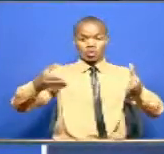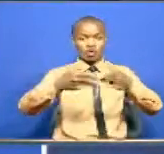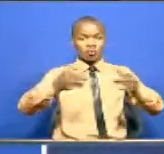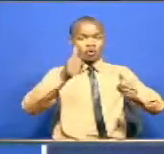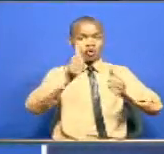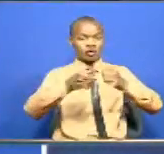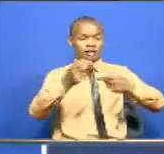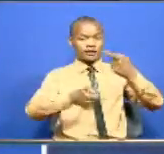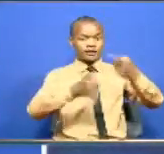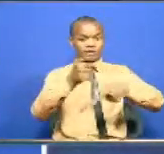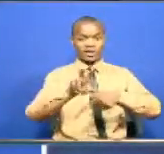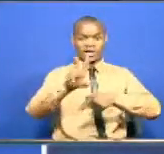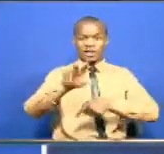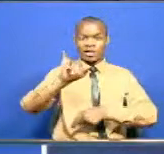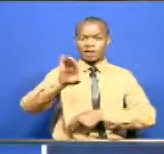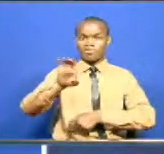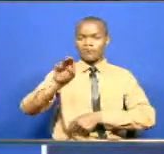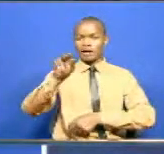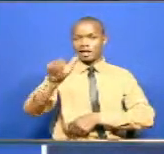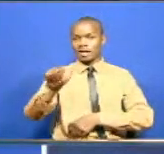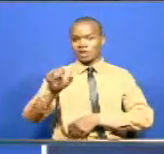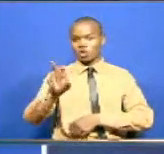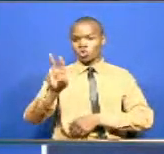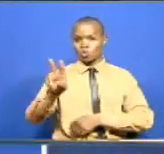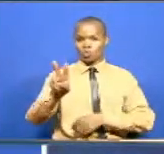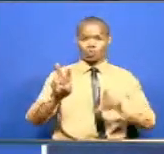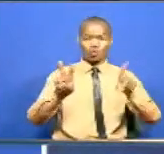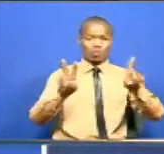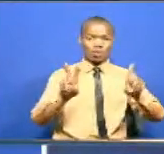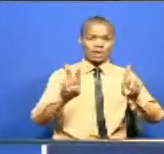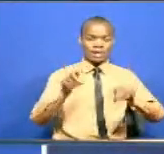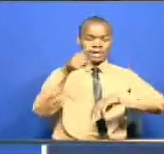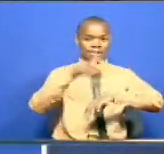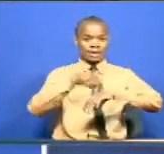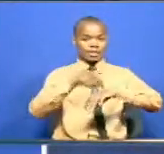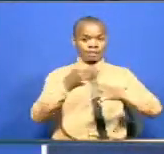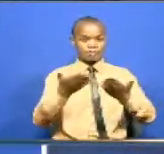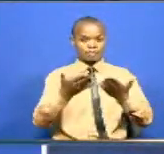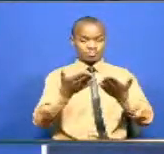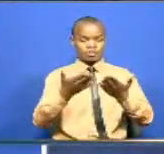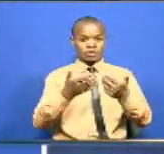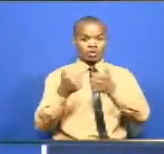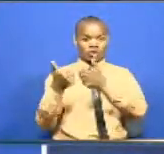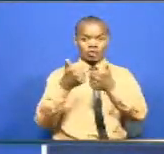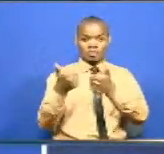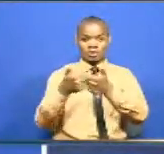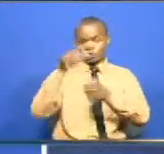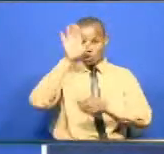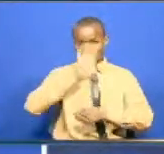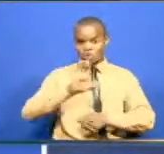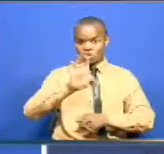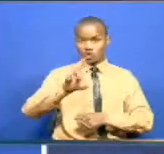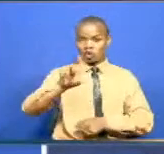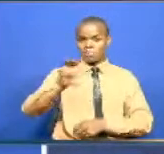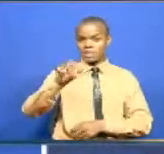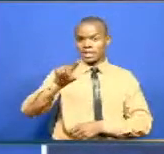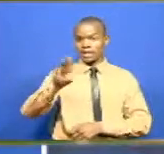Rapid Vienna ambao ni mabao mawili kwa moja kwenye mchuano wa kuwania kombe la ligi la Europa.